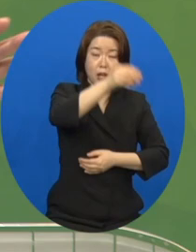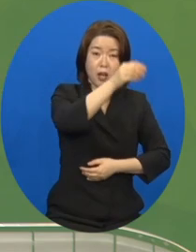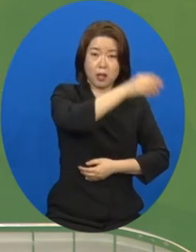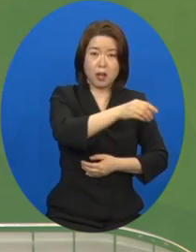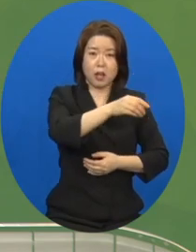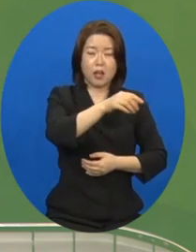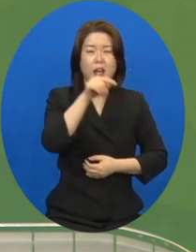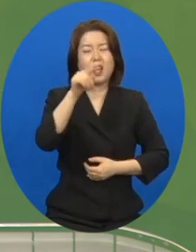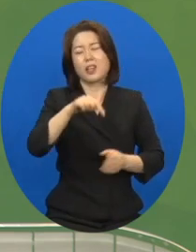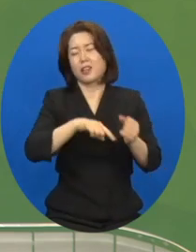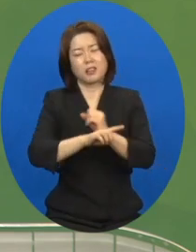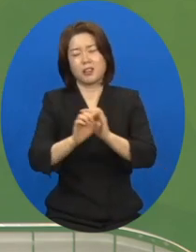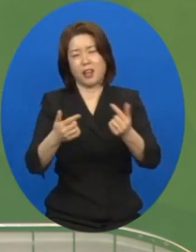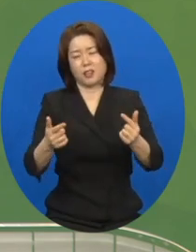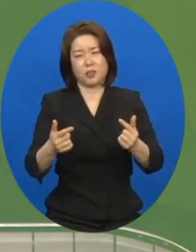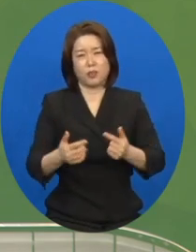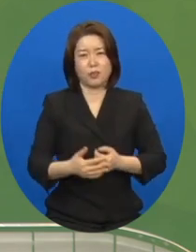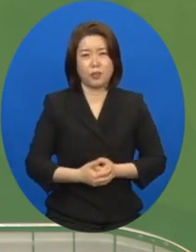이런 뜻 아닙니다.